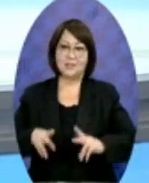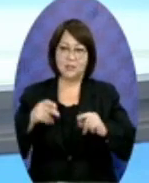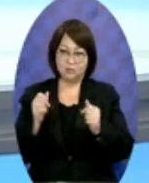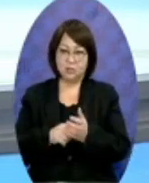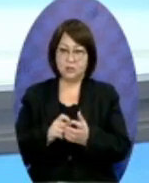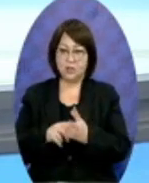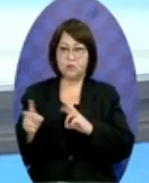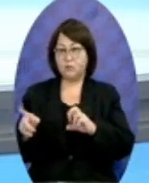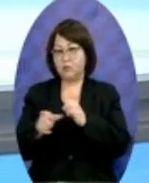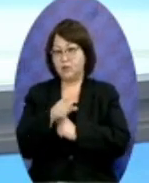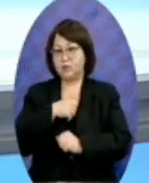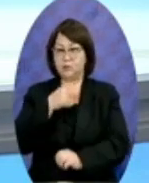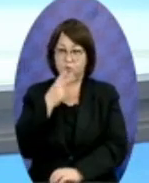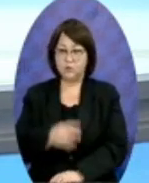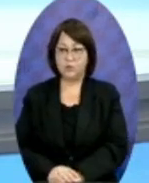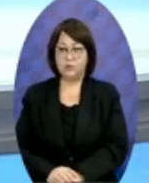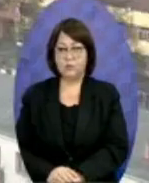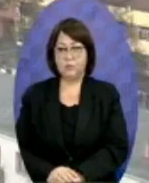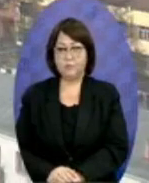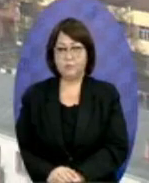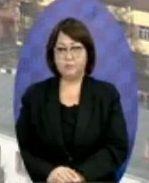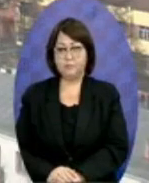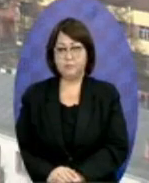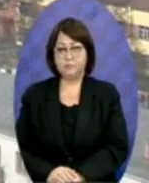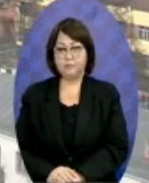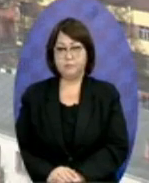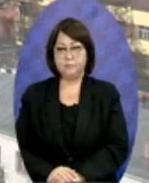судлаачид үзэж байгаа юм.